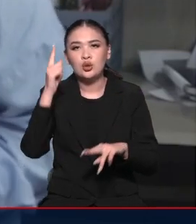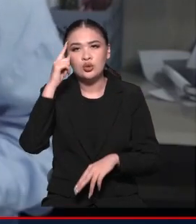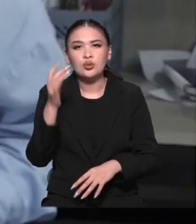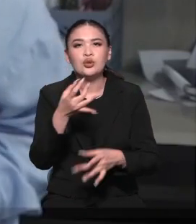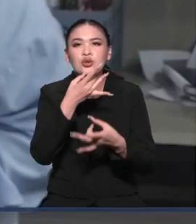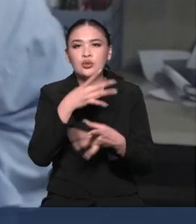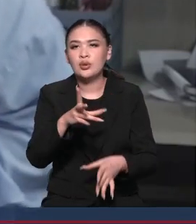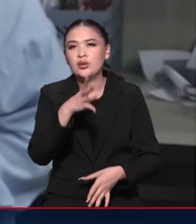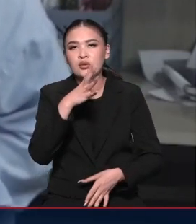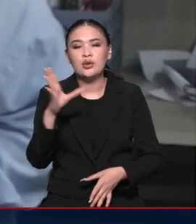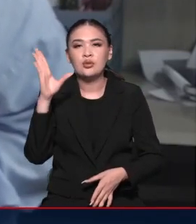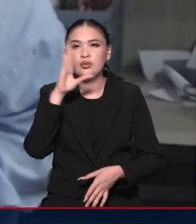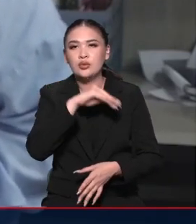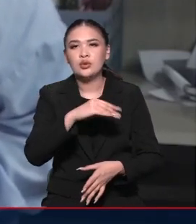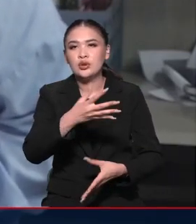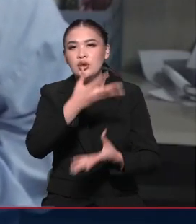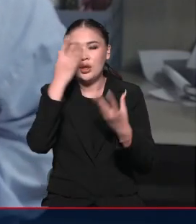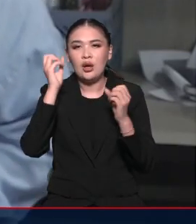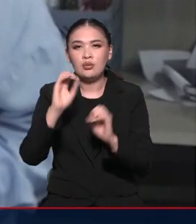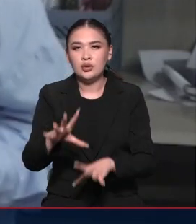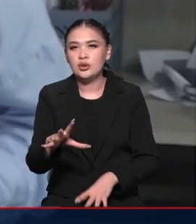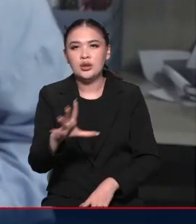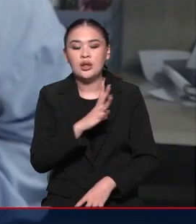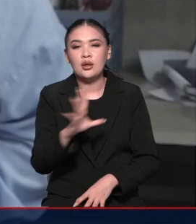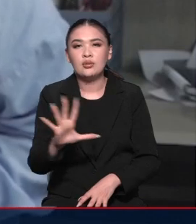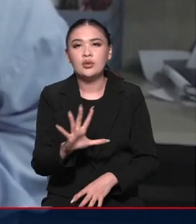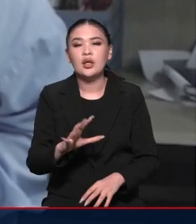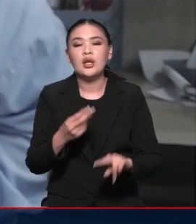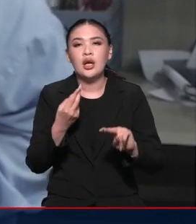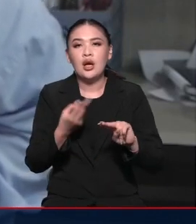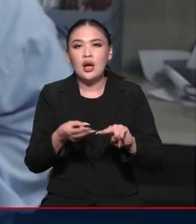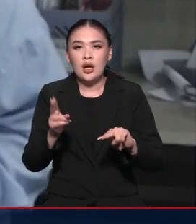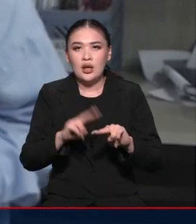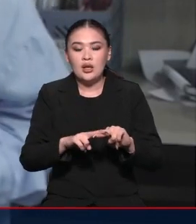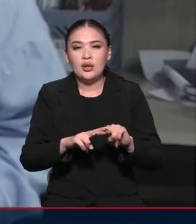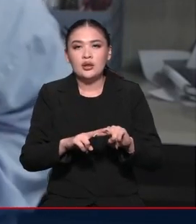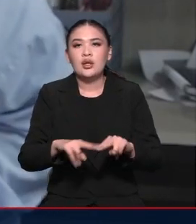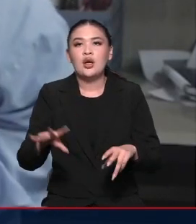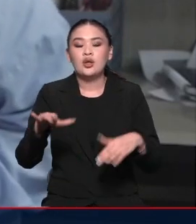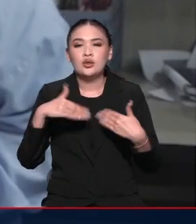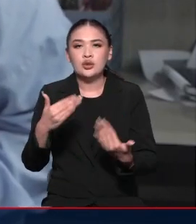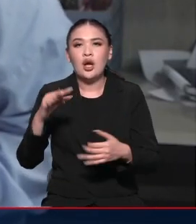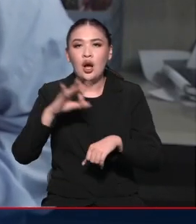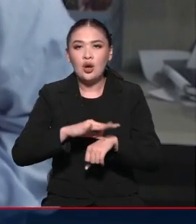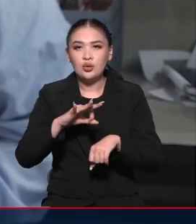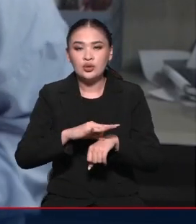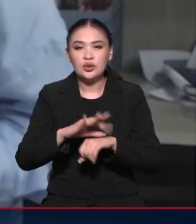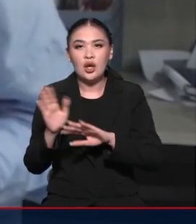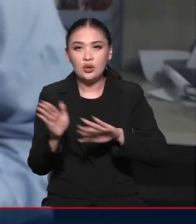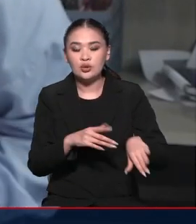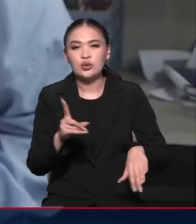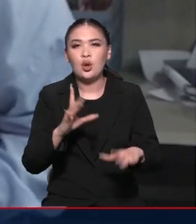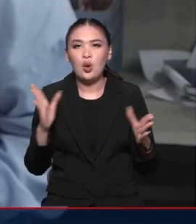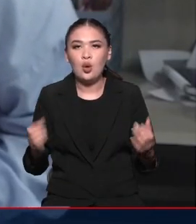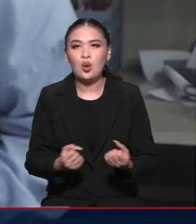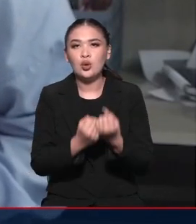ойлайды. Мұндайлар өзін ешқашан құмар ойынның құрбаным деп мойындамайтын көрінеді. Олардың дерттен айығу үшін жақын адамдарының қолдауы